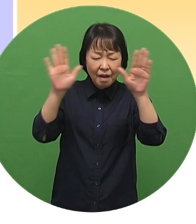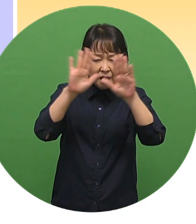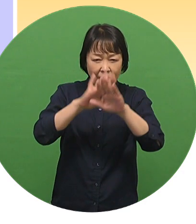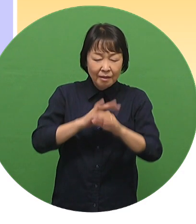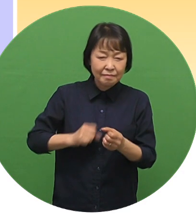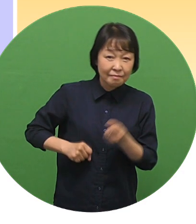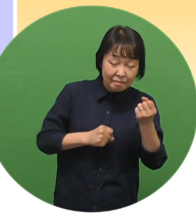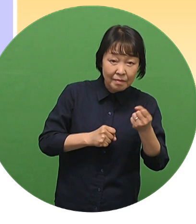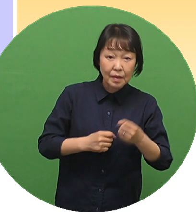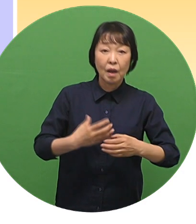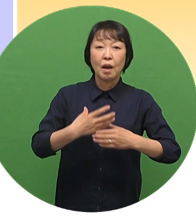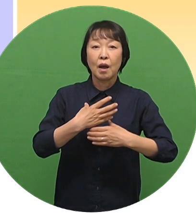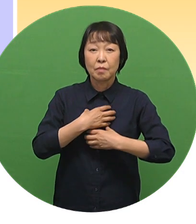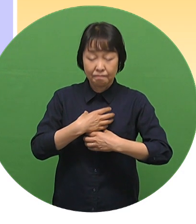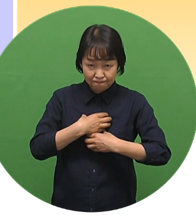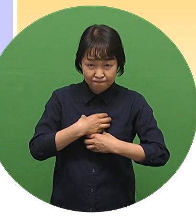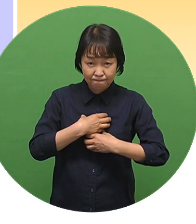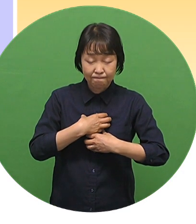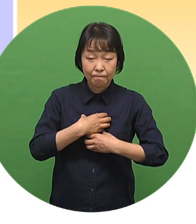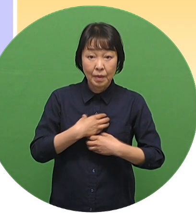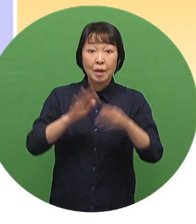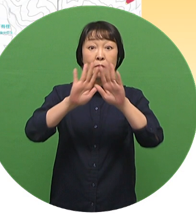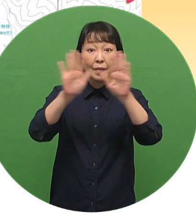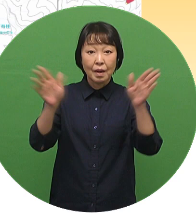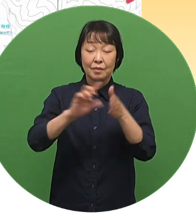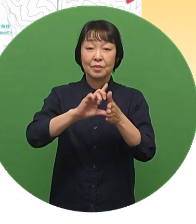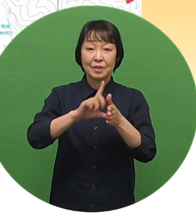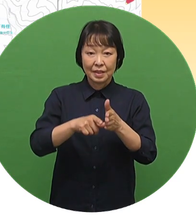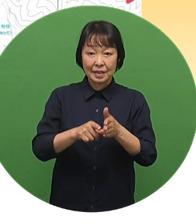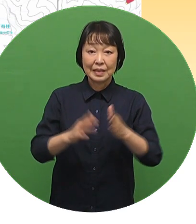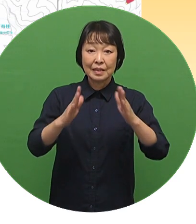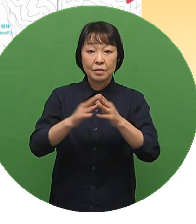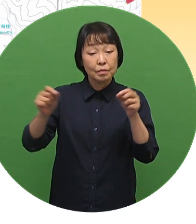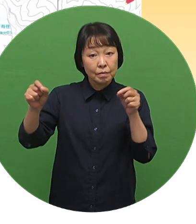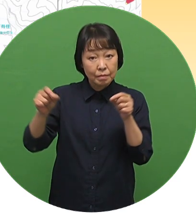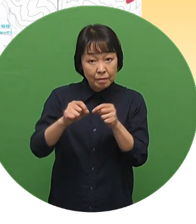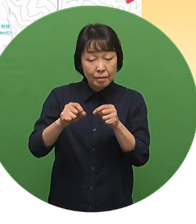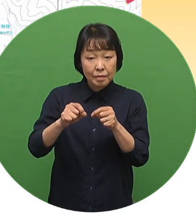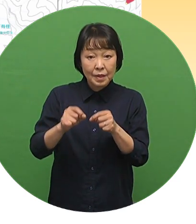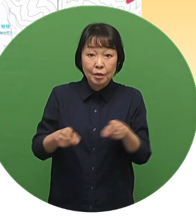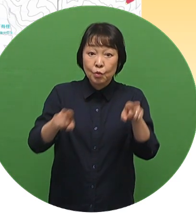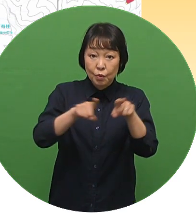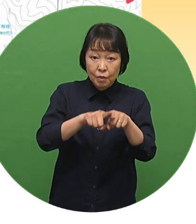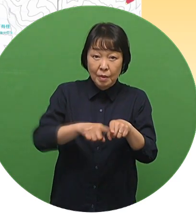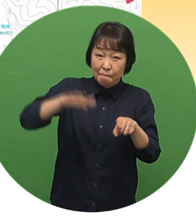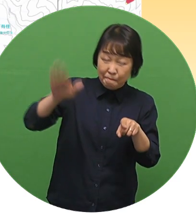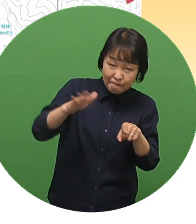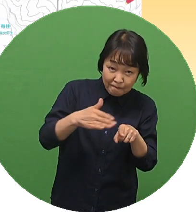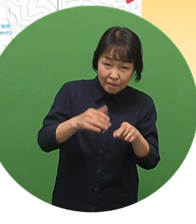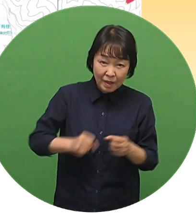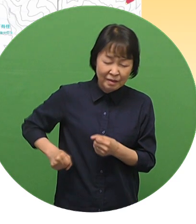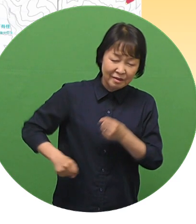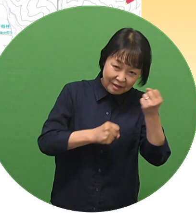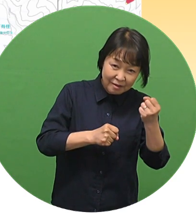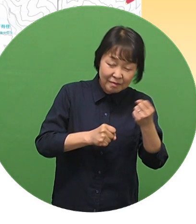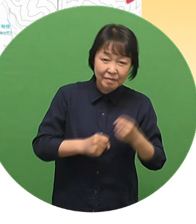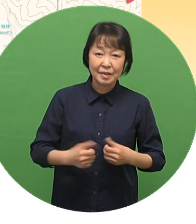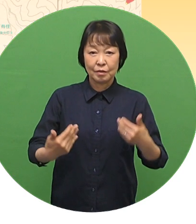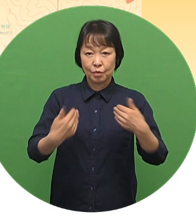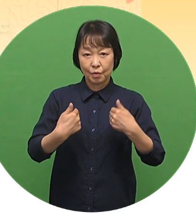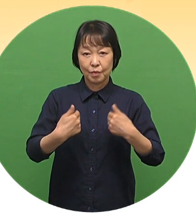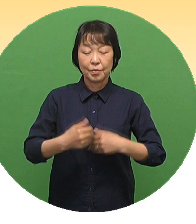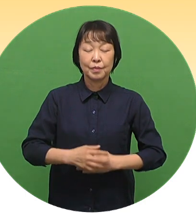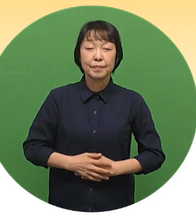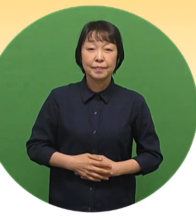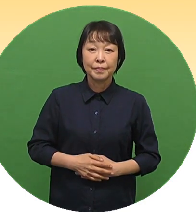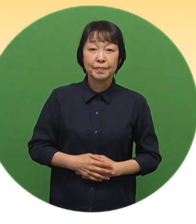の避難は視界が悪く大変危険です。外が明るいうちに近所の人たちに声をかけながら、早め早めの